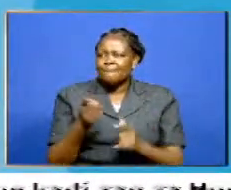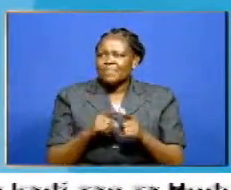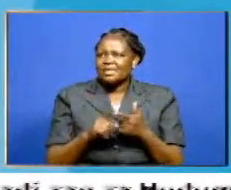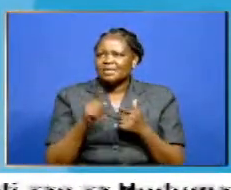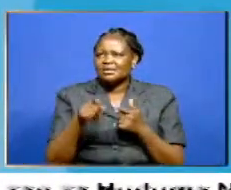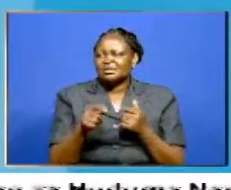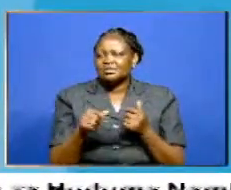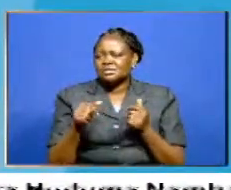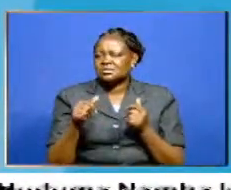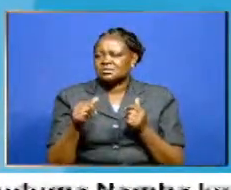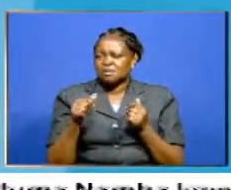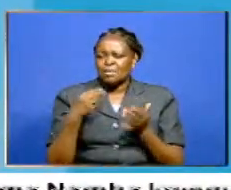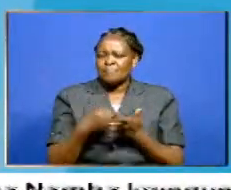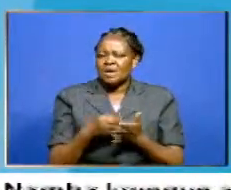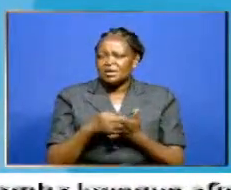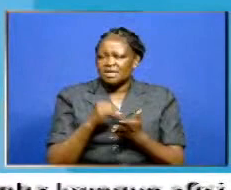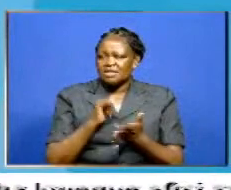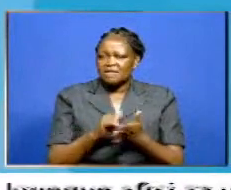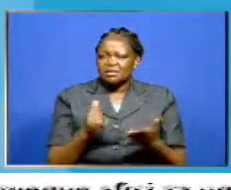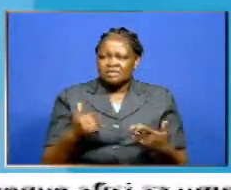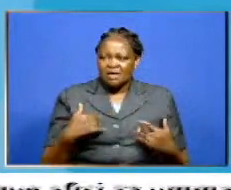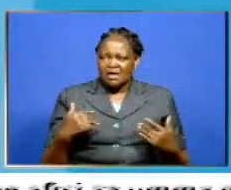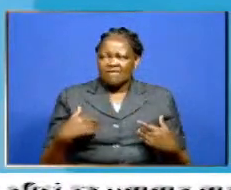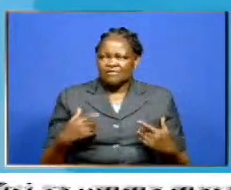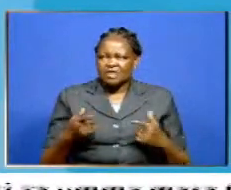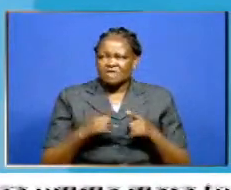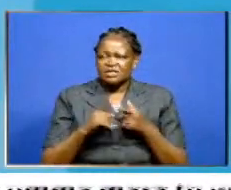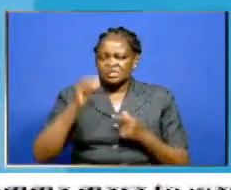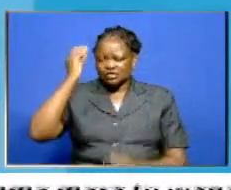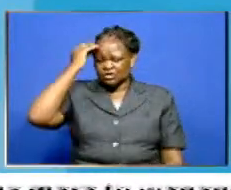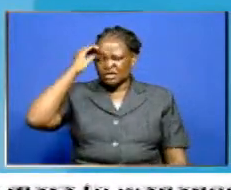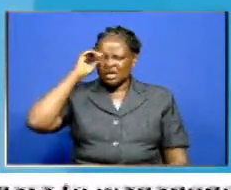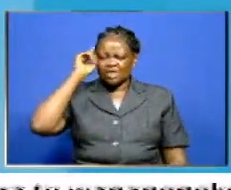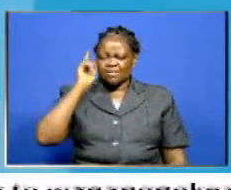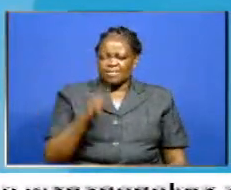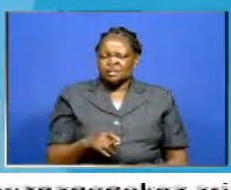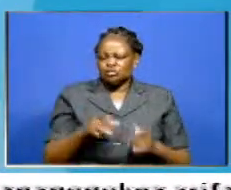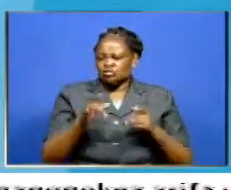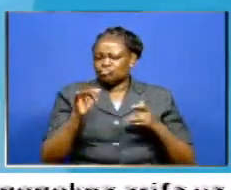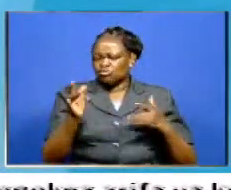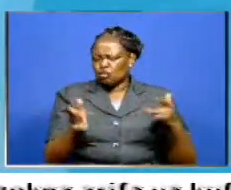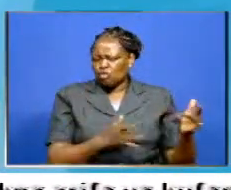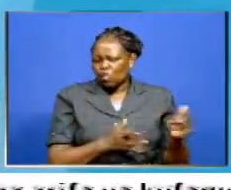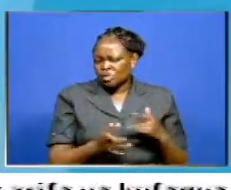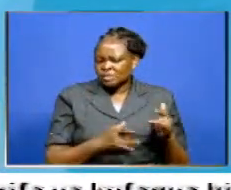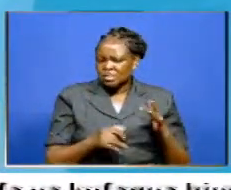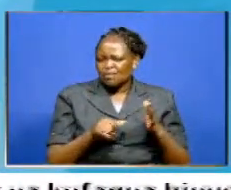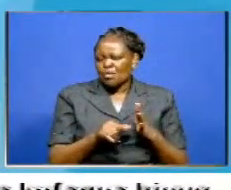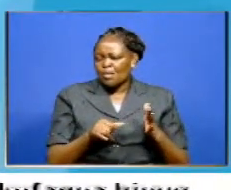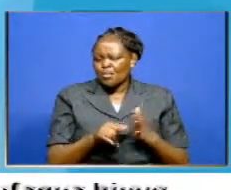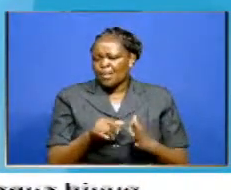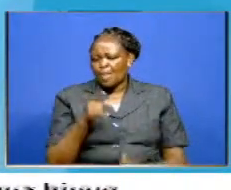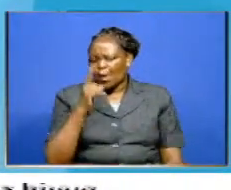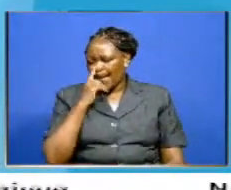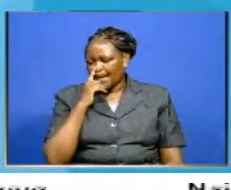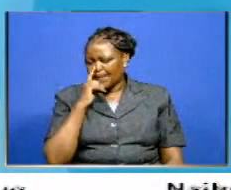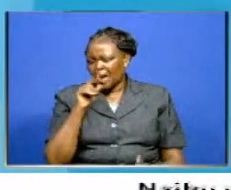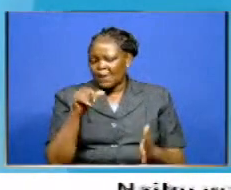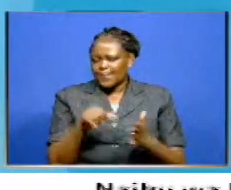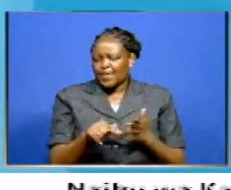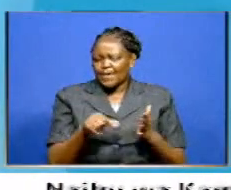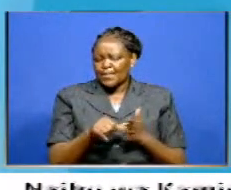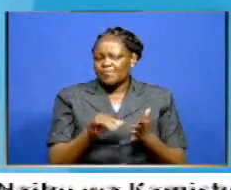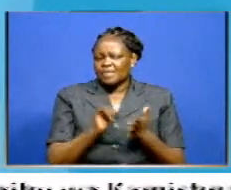hiyo pesa ambayo amepewa, mwanafunzi anafaa kuangalia yale matatizo ambayo